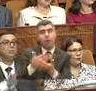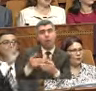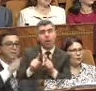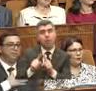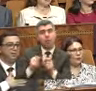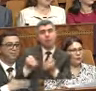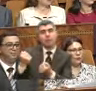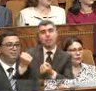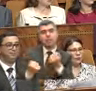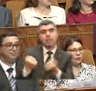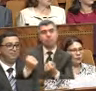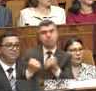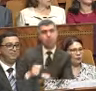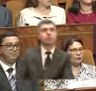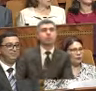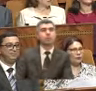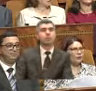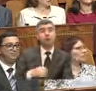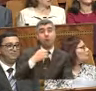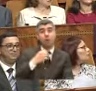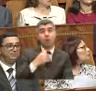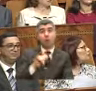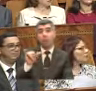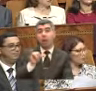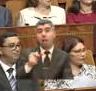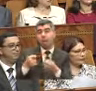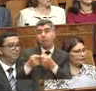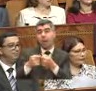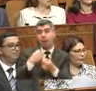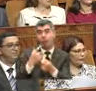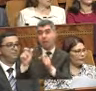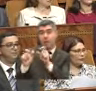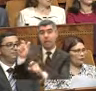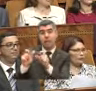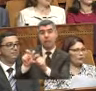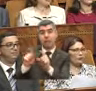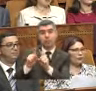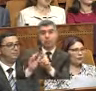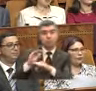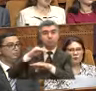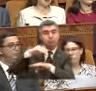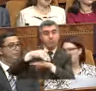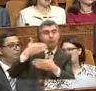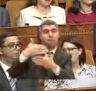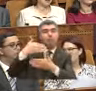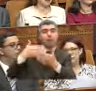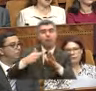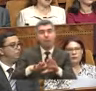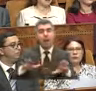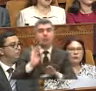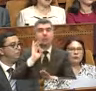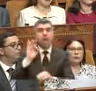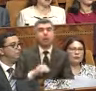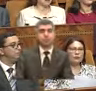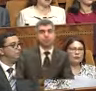السهريجيه. واش هاد الناس السيد الوزير ما محقمش يشربوا من هذا السد هذا؟ هذا السد اللي تنجز فوق الاراضي ديالهم السيد الوزير، في حين